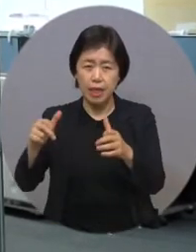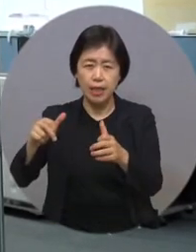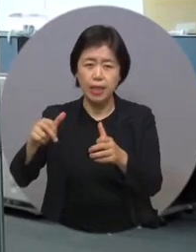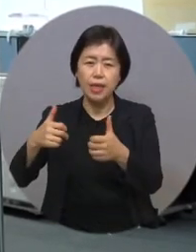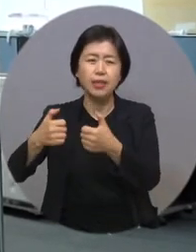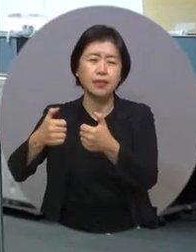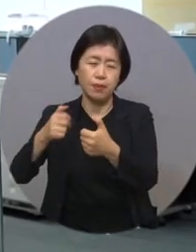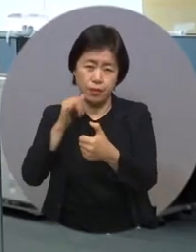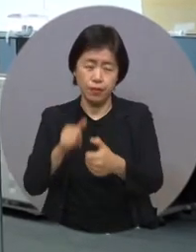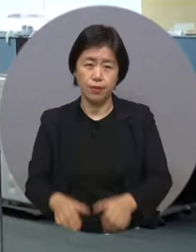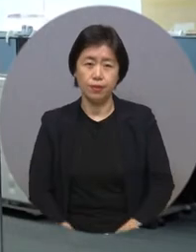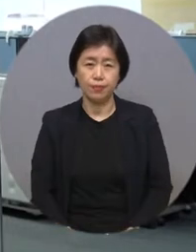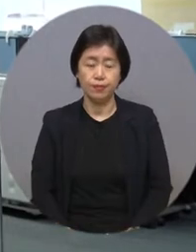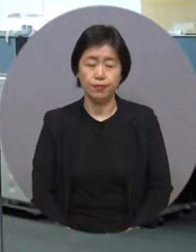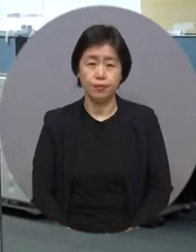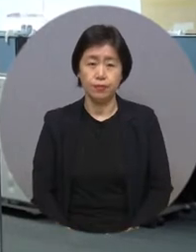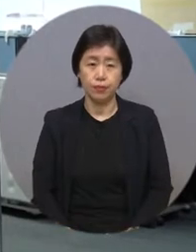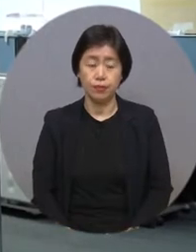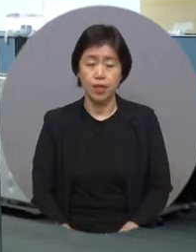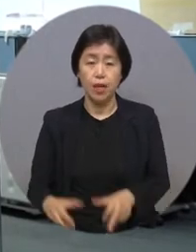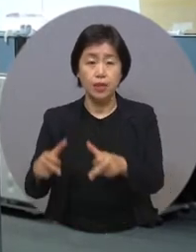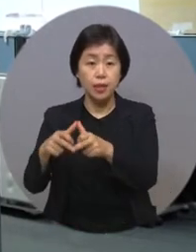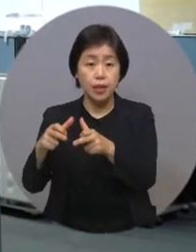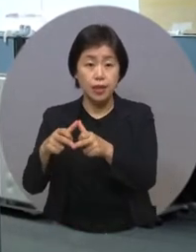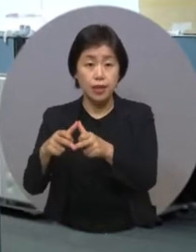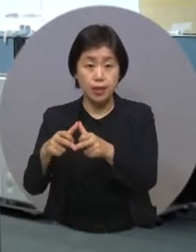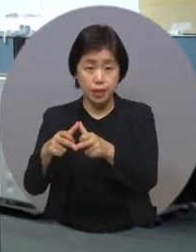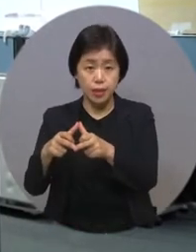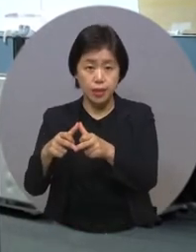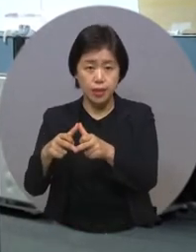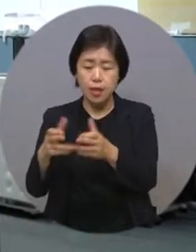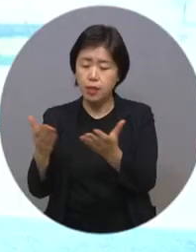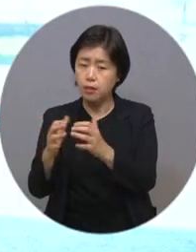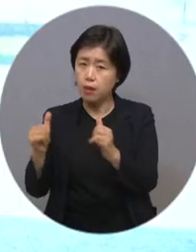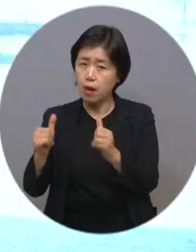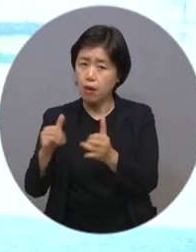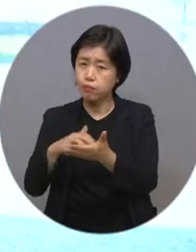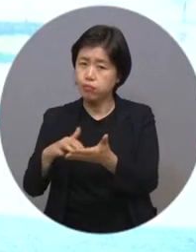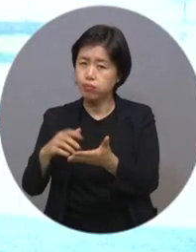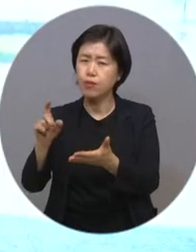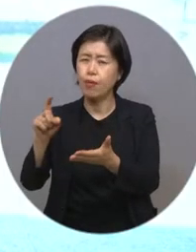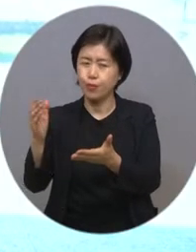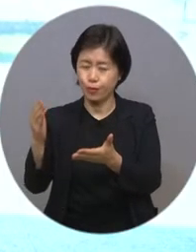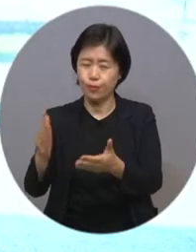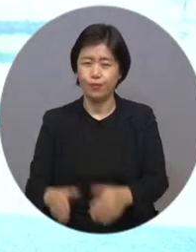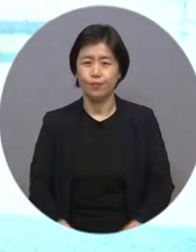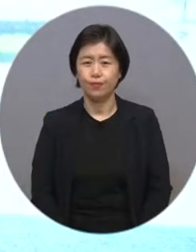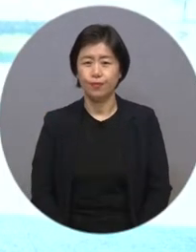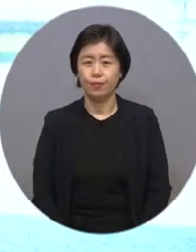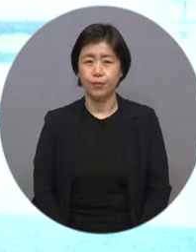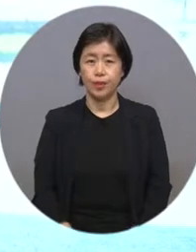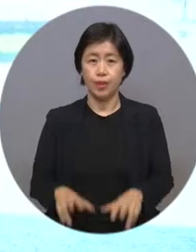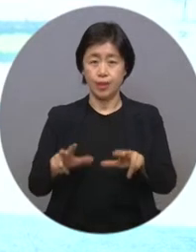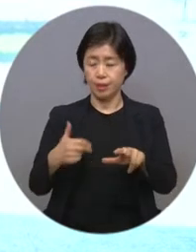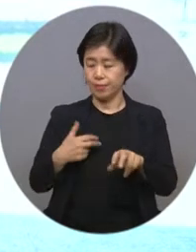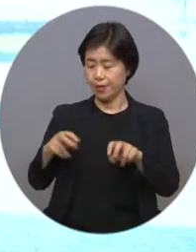상담 업무 직원 중에 한 10여 명이 장애인 사후로 근무하고 있습니다. 네, 지금 제 옆에는 캐논코리아